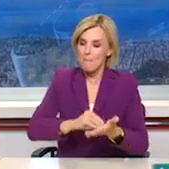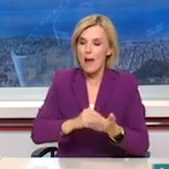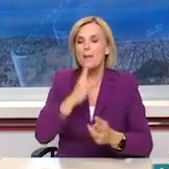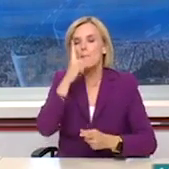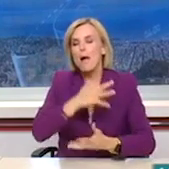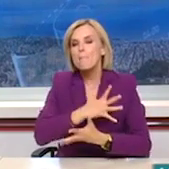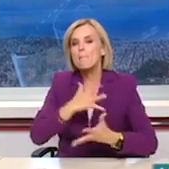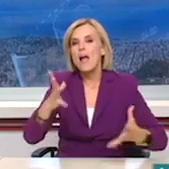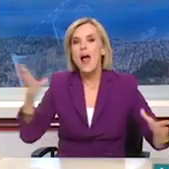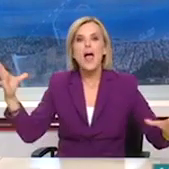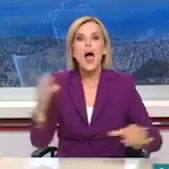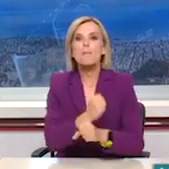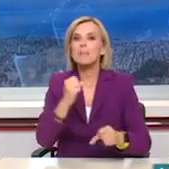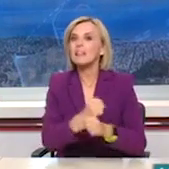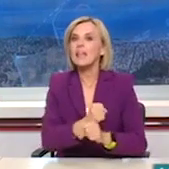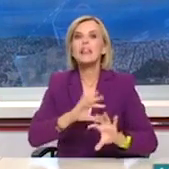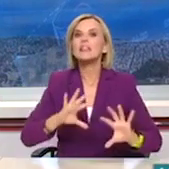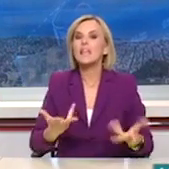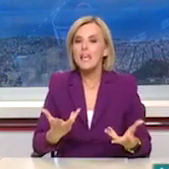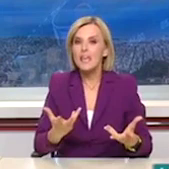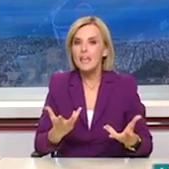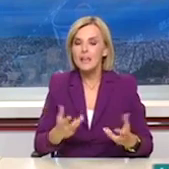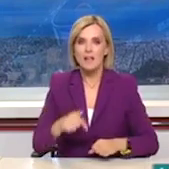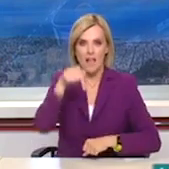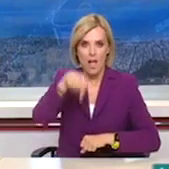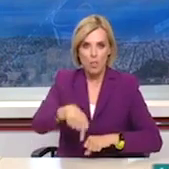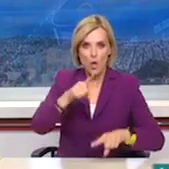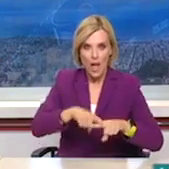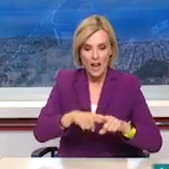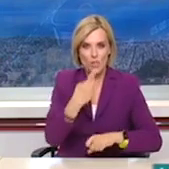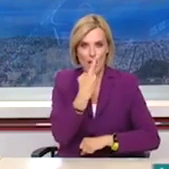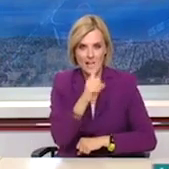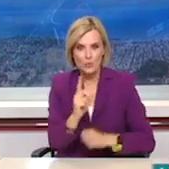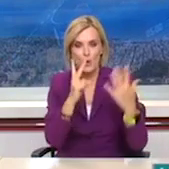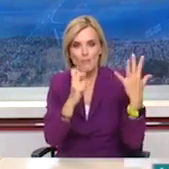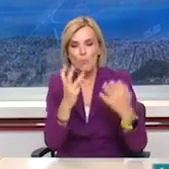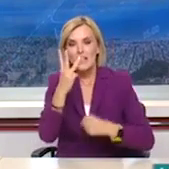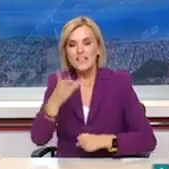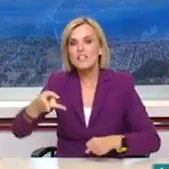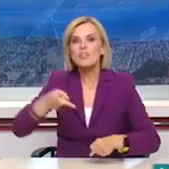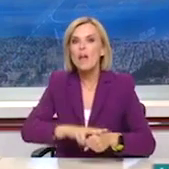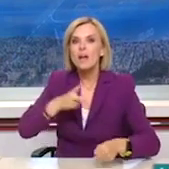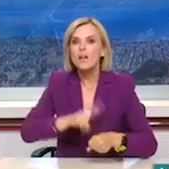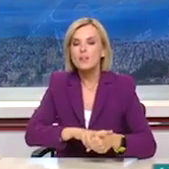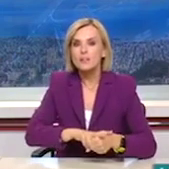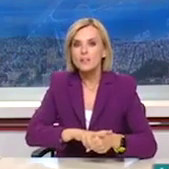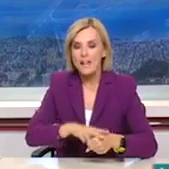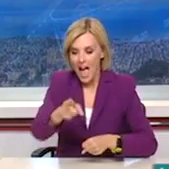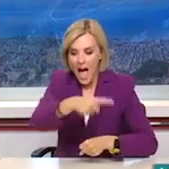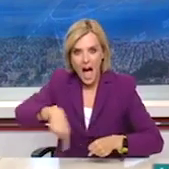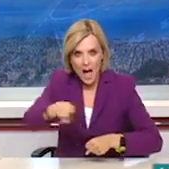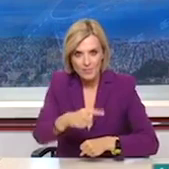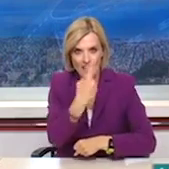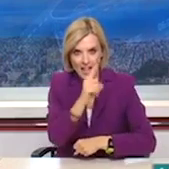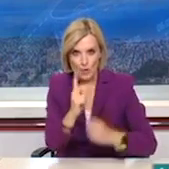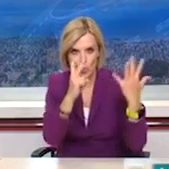καταγραφεί 173 θάνατοι. Σύμφωνα με τις πληροφορίες που έχω από την καθηγήτρια κυρία Σύψα, με το καλύτερο δυνατό σενάριο